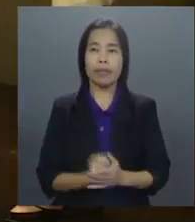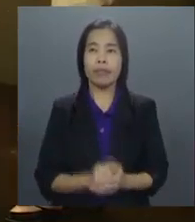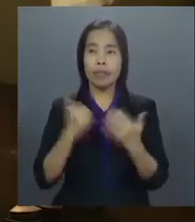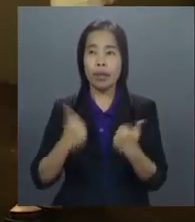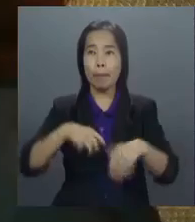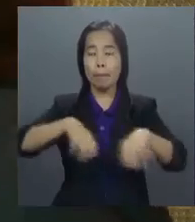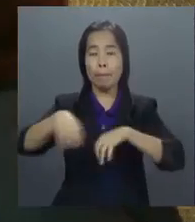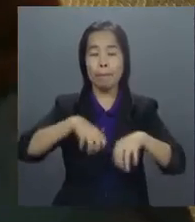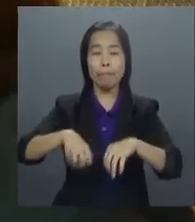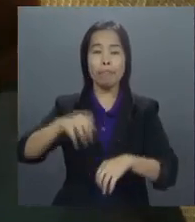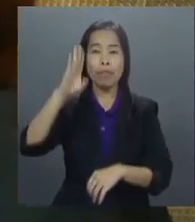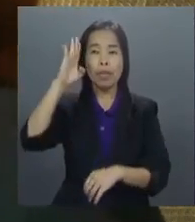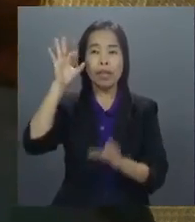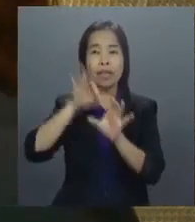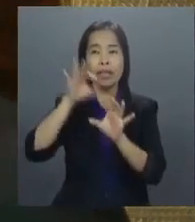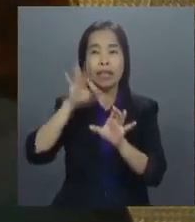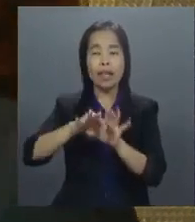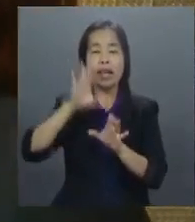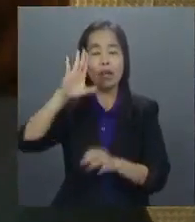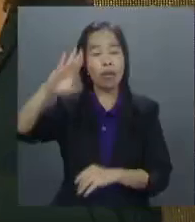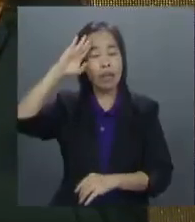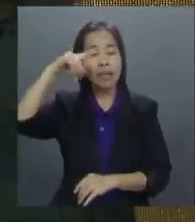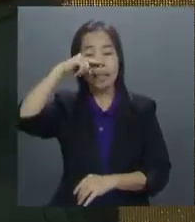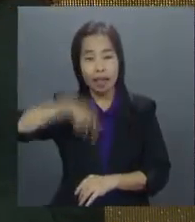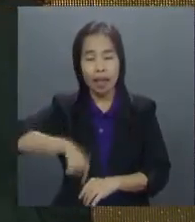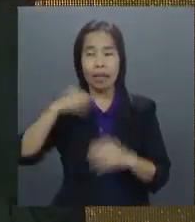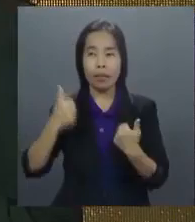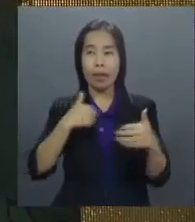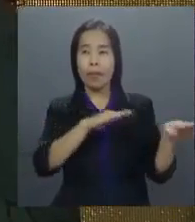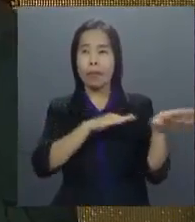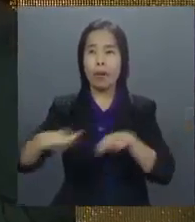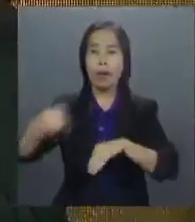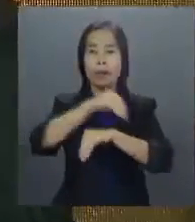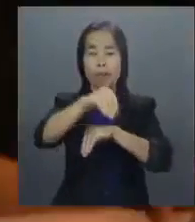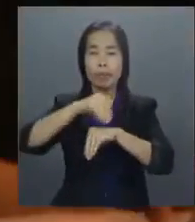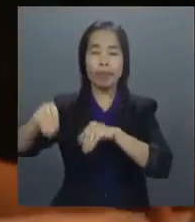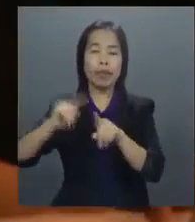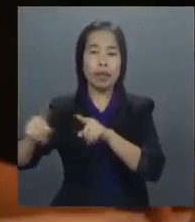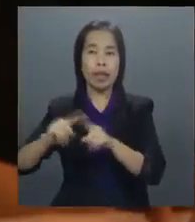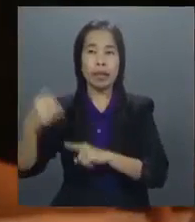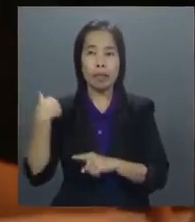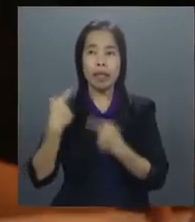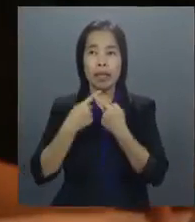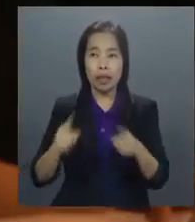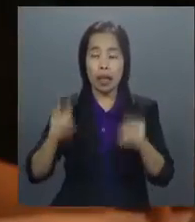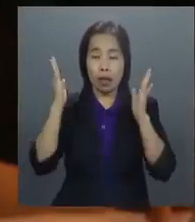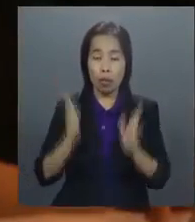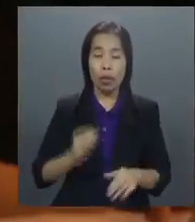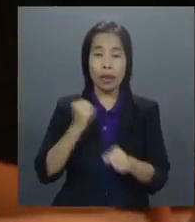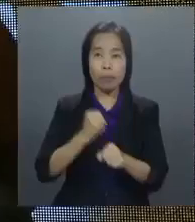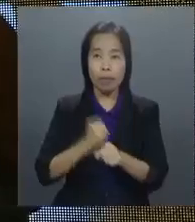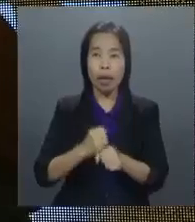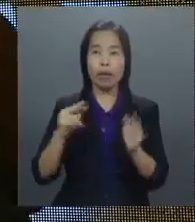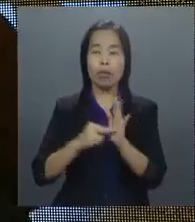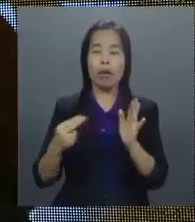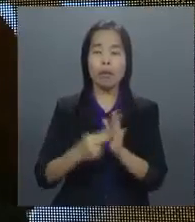คารทหารไทยบอกว่าเตรียมปิดสาขาในส่วนที่พนักงานให้บริการดิจิทัลแต่พนักงานจะถูกกระจายตามสายงานที่เกี่ยว